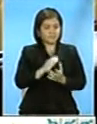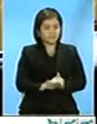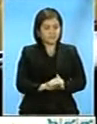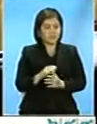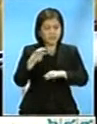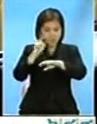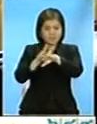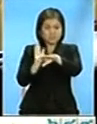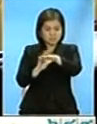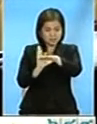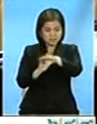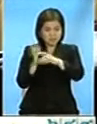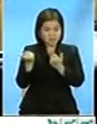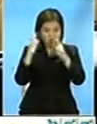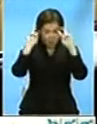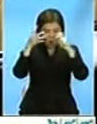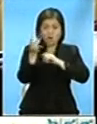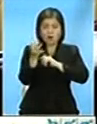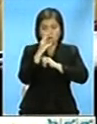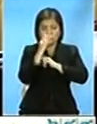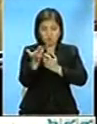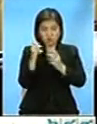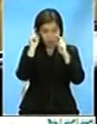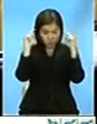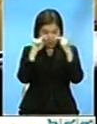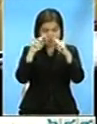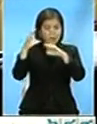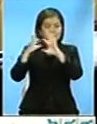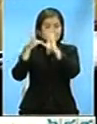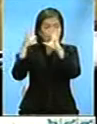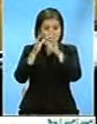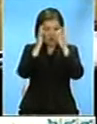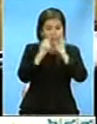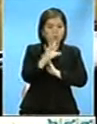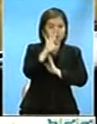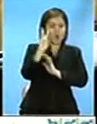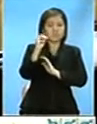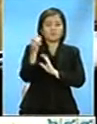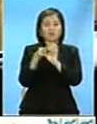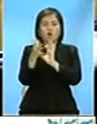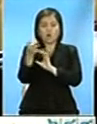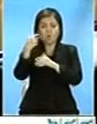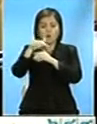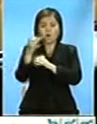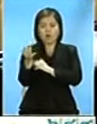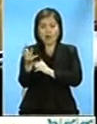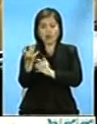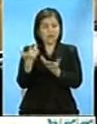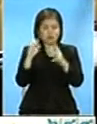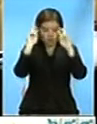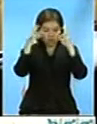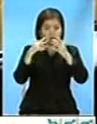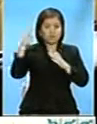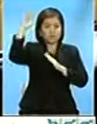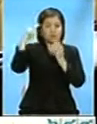ย่างนี้ท่านฮะเอาเข้าประเด็นดีกว่าครับมันไม่เกี่ยวกับ160 40ของท่านตรงไหนฮะเอาเข้าประเด็นเถอะครับไม่งั้นก็มีผู้ประ